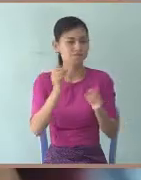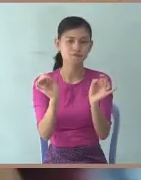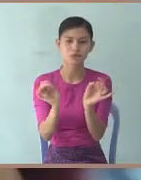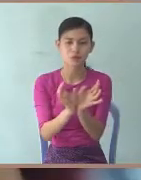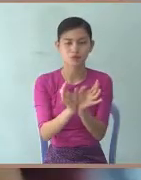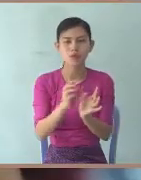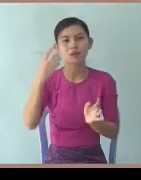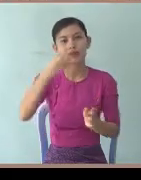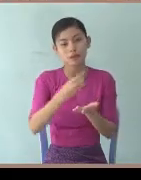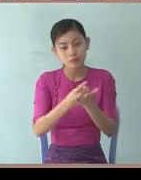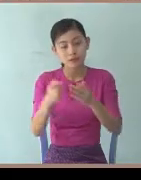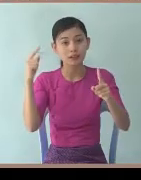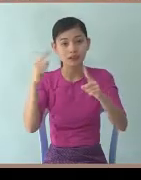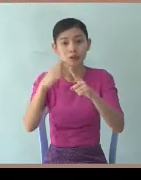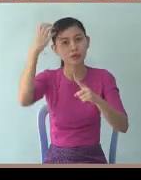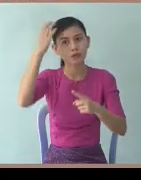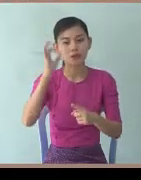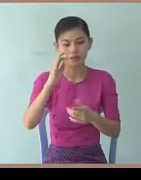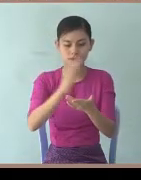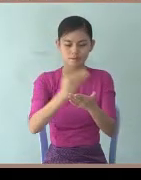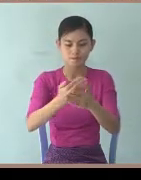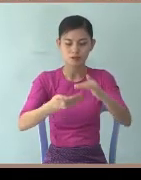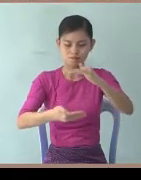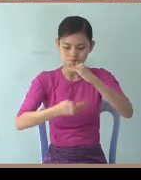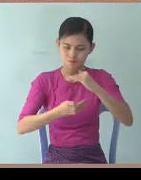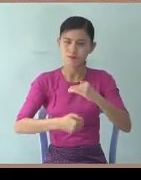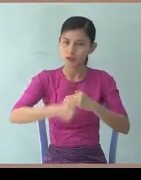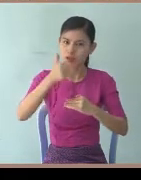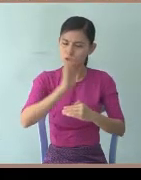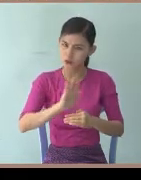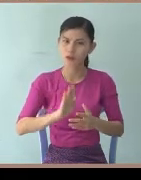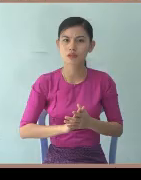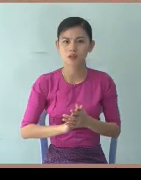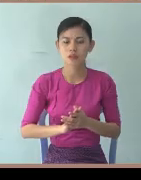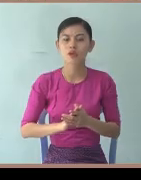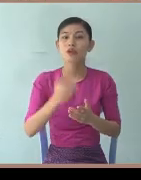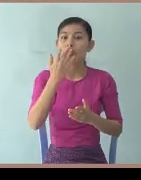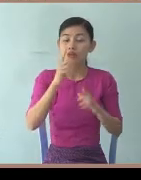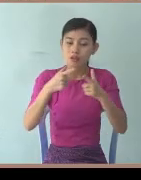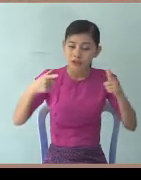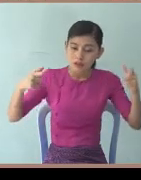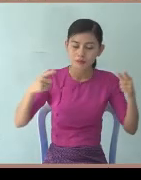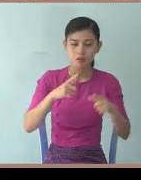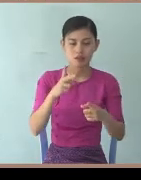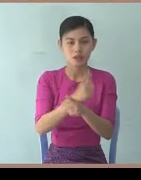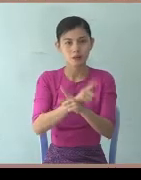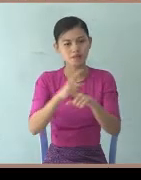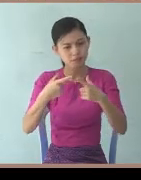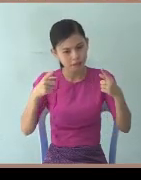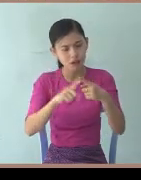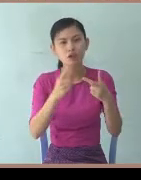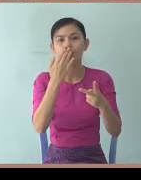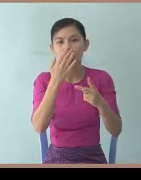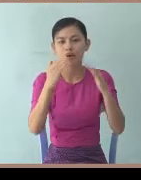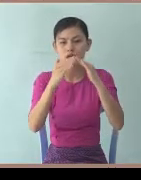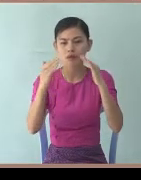ချပေးခဲ့တာကိုလည်းသိပြီးသားဖြစ်မှာပါကျွန်တော်ကချင်ပြည်နယ်မှာဆိုလို့ရှိရင်လည်းကျောင်းနေအဆင့်တိုးမြင့်တာတွေကျောင်းအဆောက်အဦပြုပြင်တာတွေဆရာဆရာမတိုးချဲ့တာတွေကစ